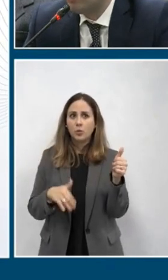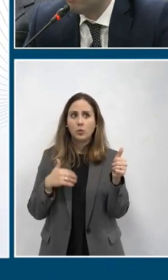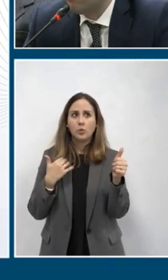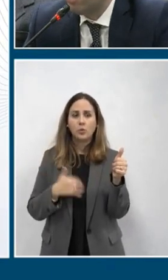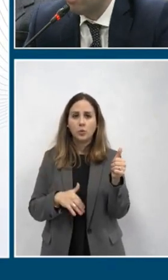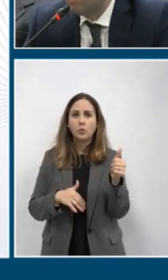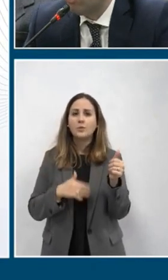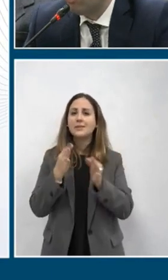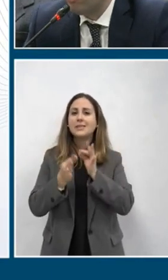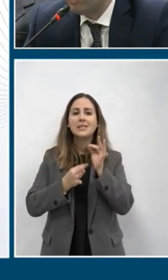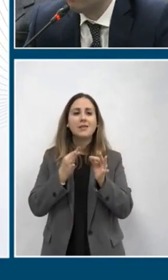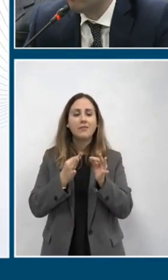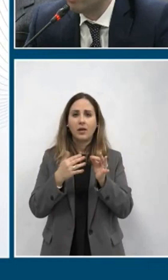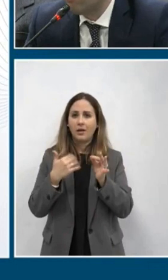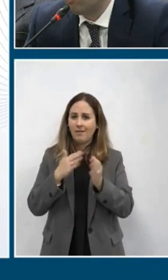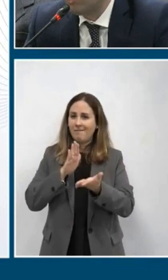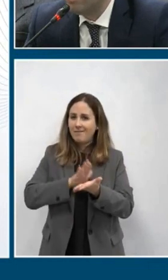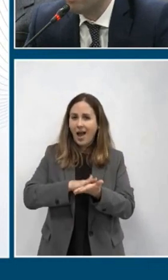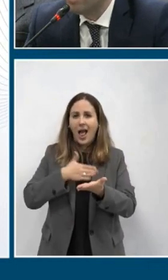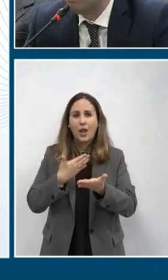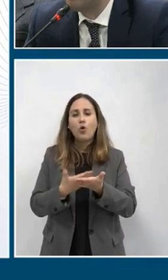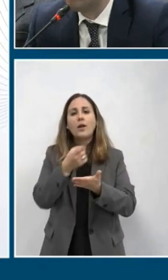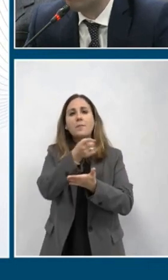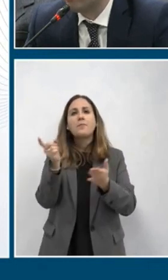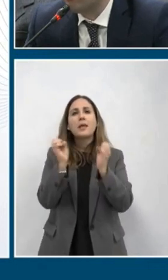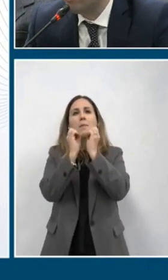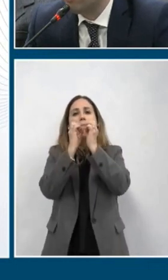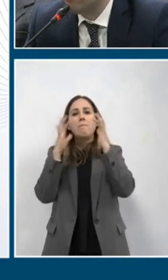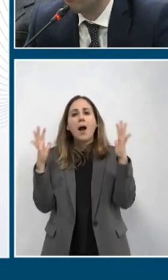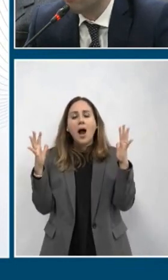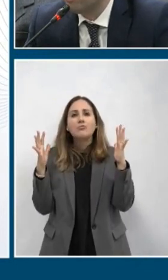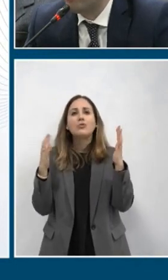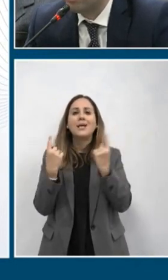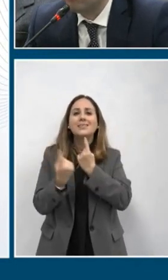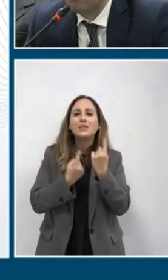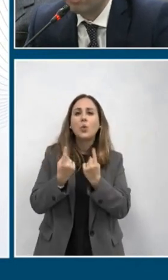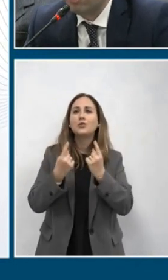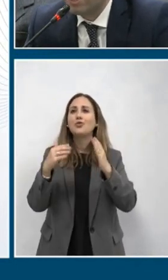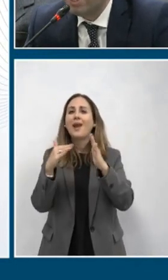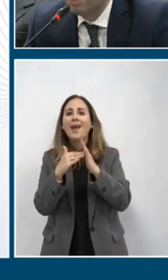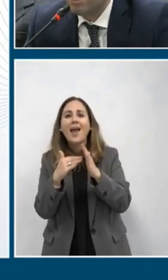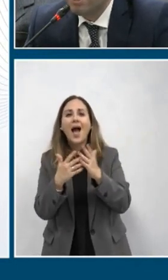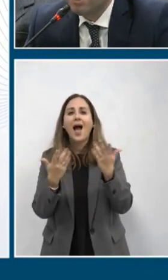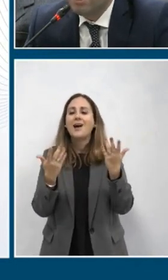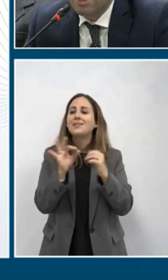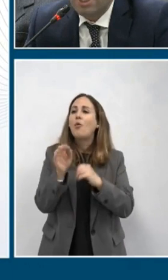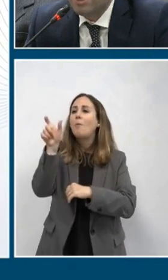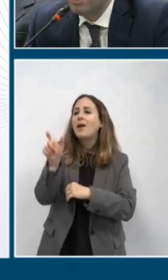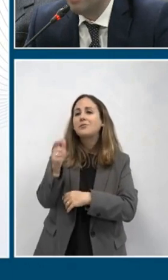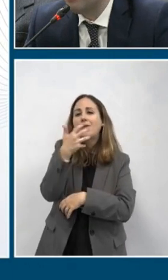questo fa tutta la differenza del mondo immaginatevi questa voce che abita uno spazio abitativo che parla con una persona cara